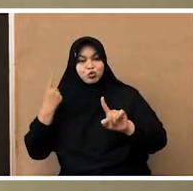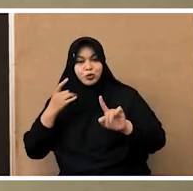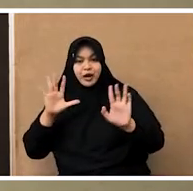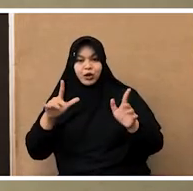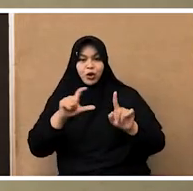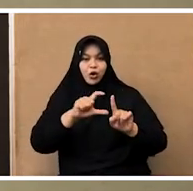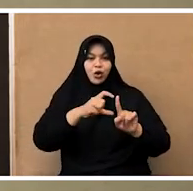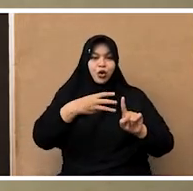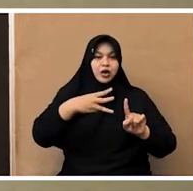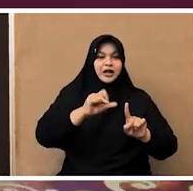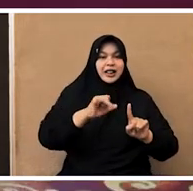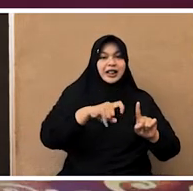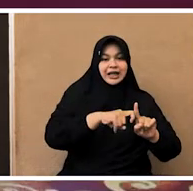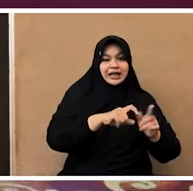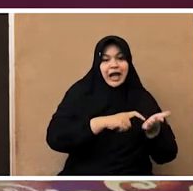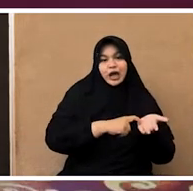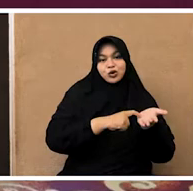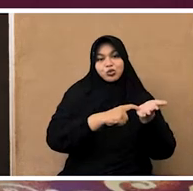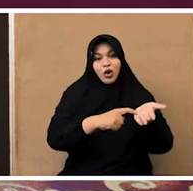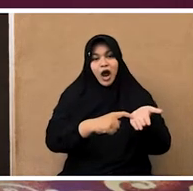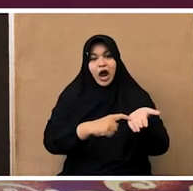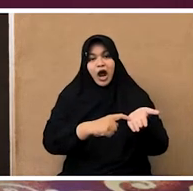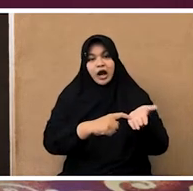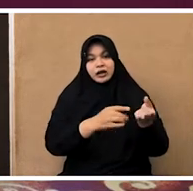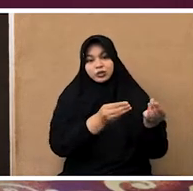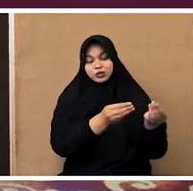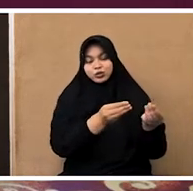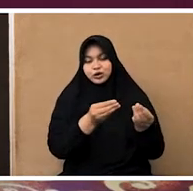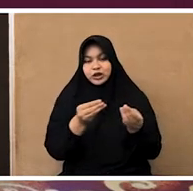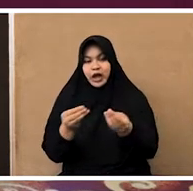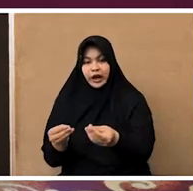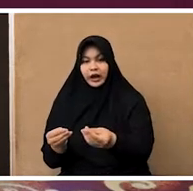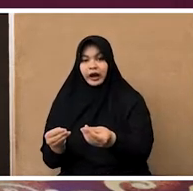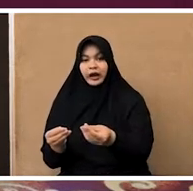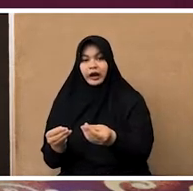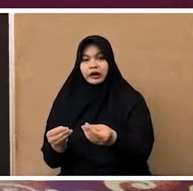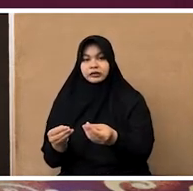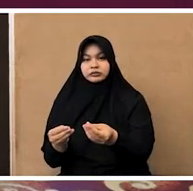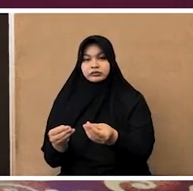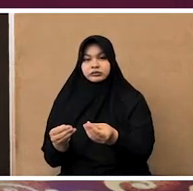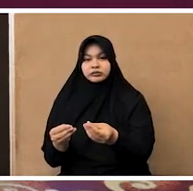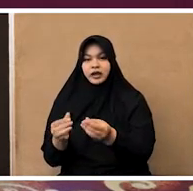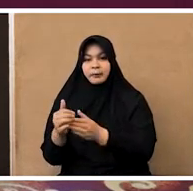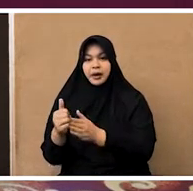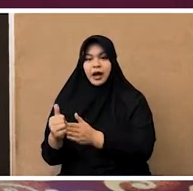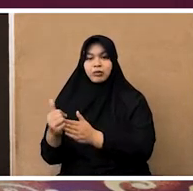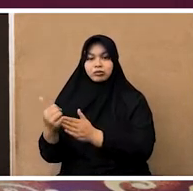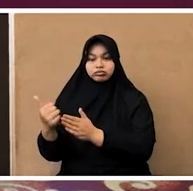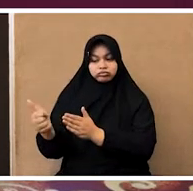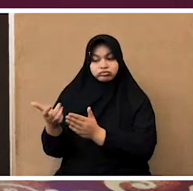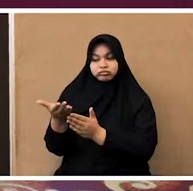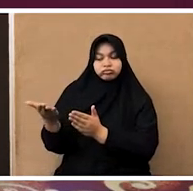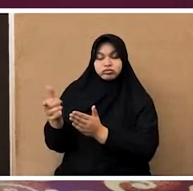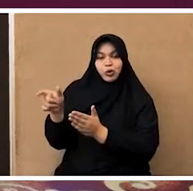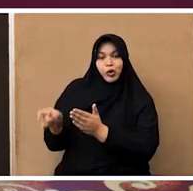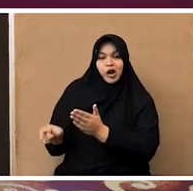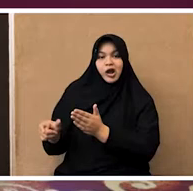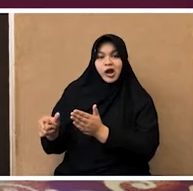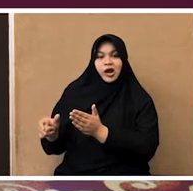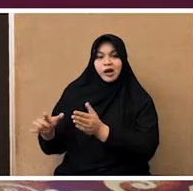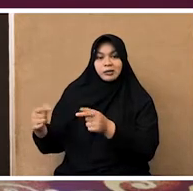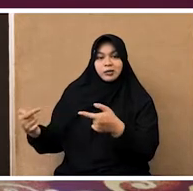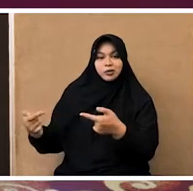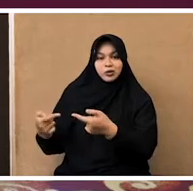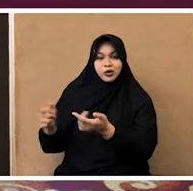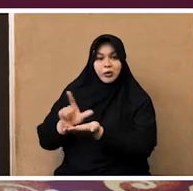lalu diserahkan kepada misalkan pengampu untuk melapor padahal dalam banyak